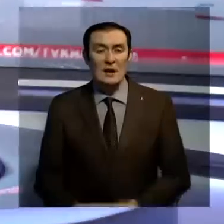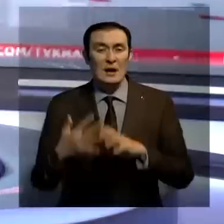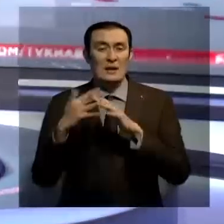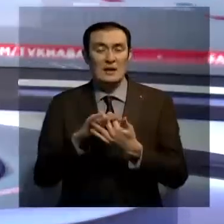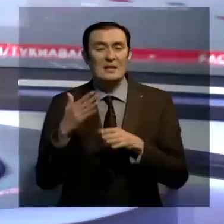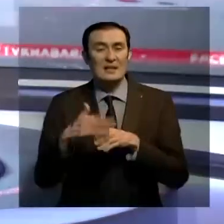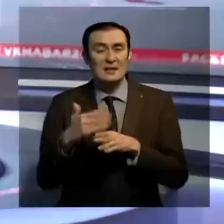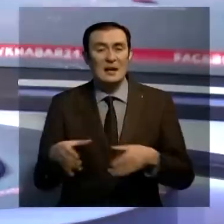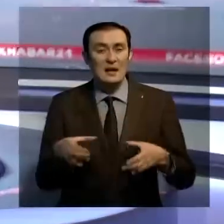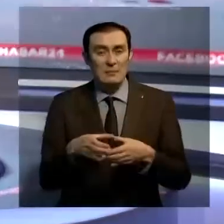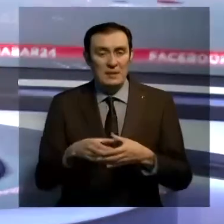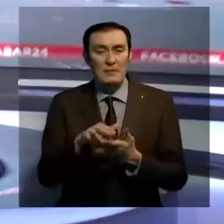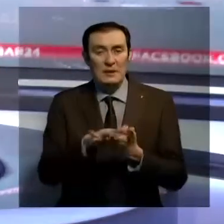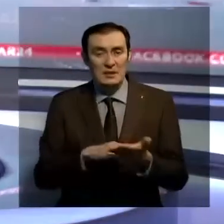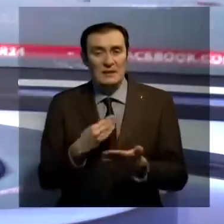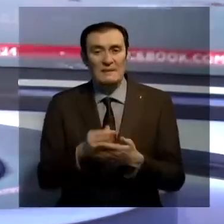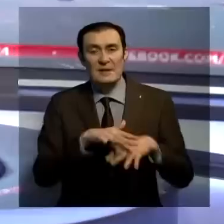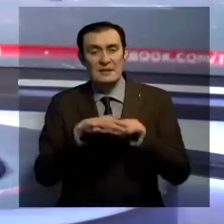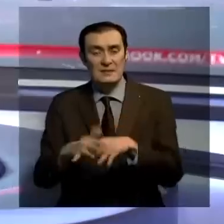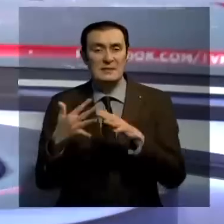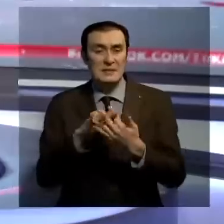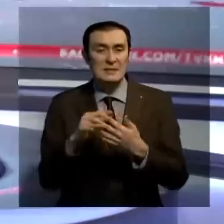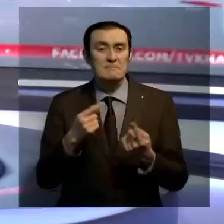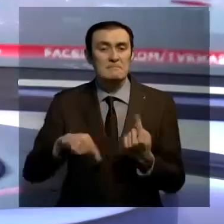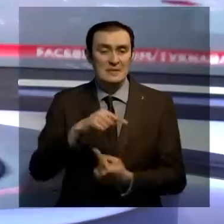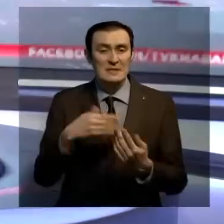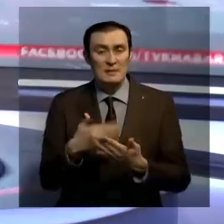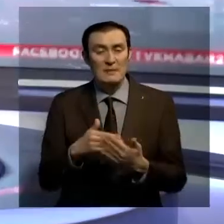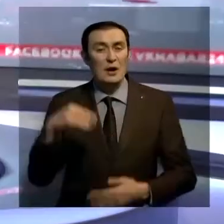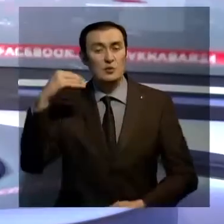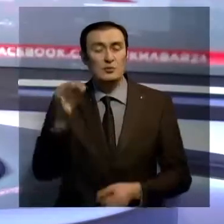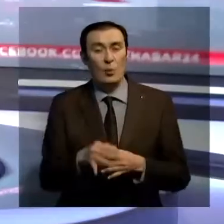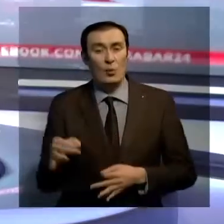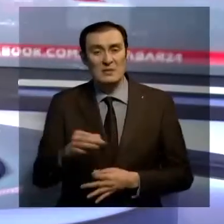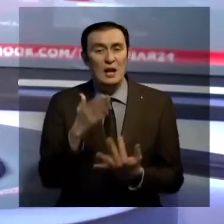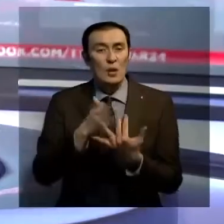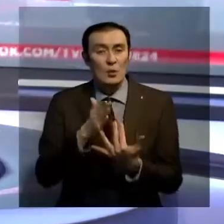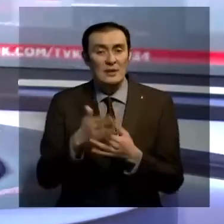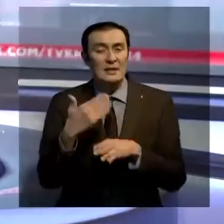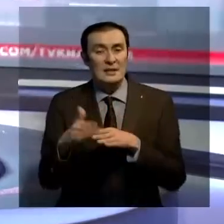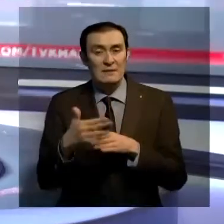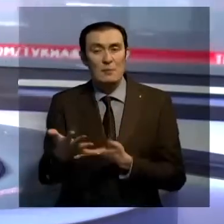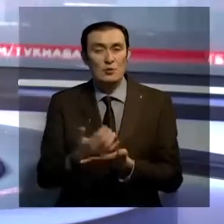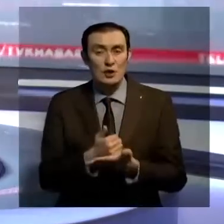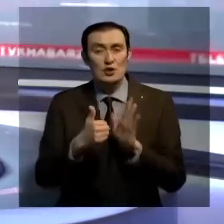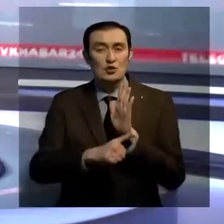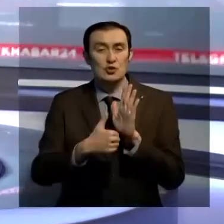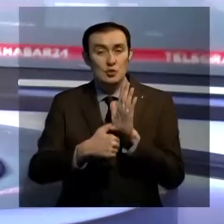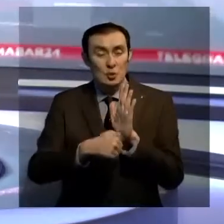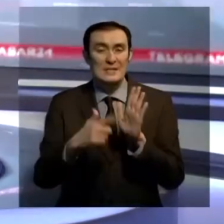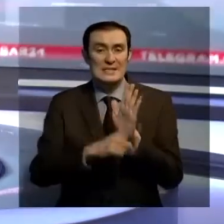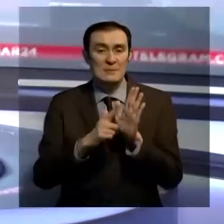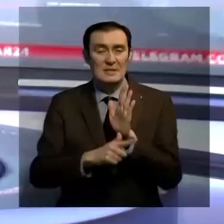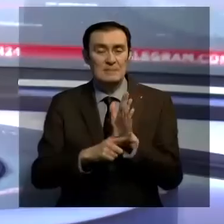Аграрная кредитная корпорация продолжает финансировать сельский бизнес. К примеру, в Актюбинской области льготные кредиты получили